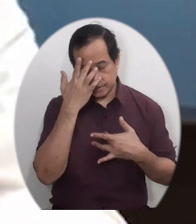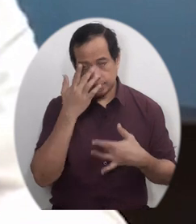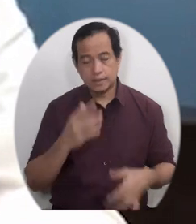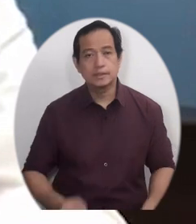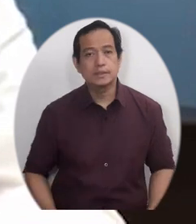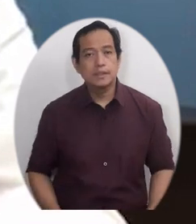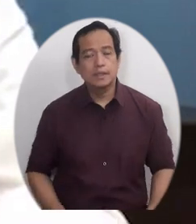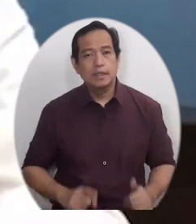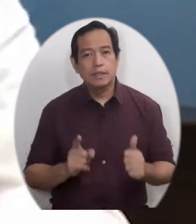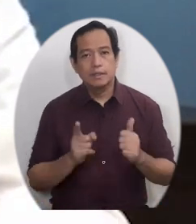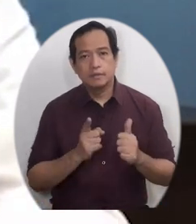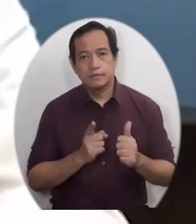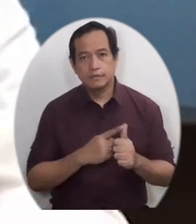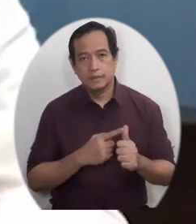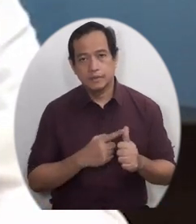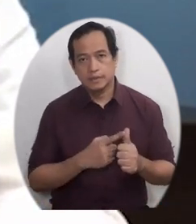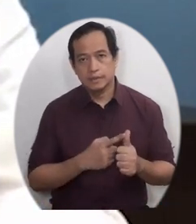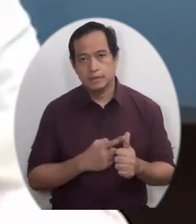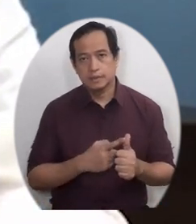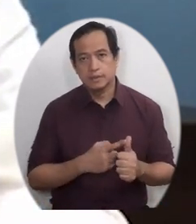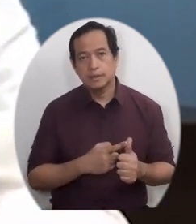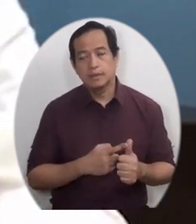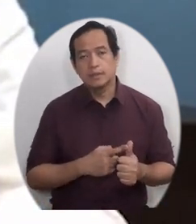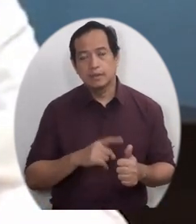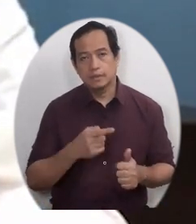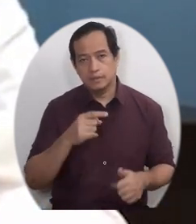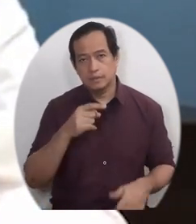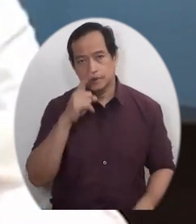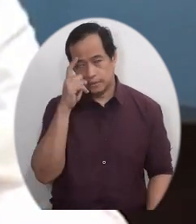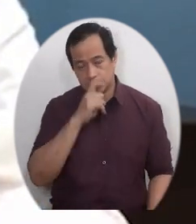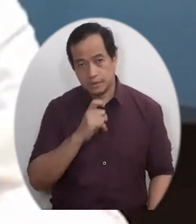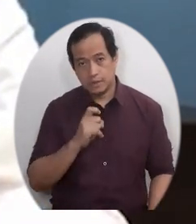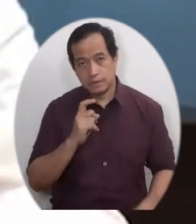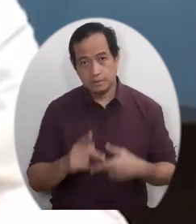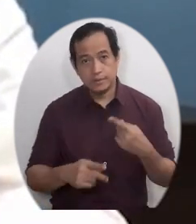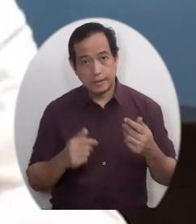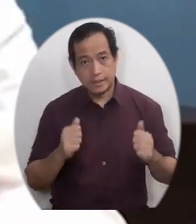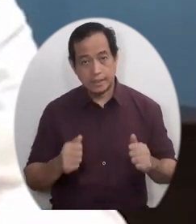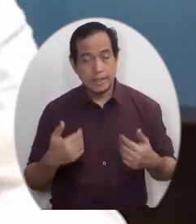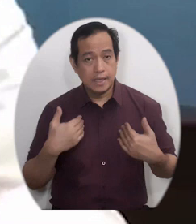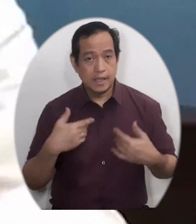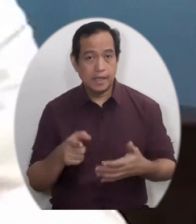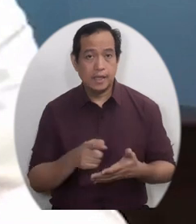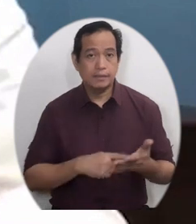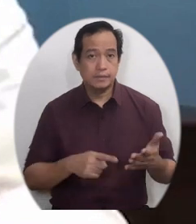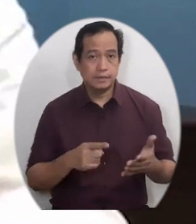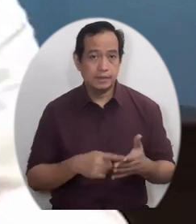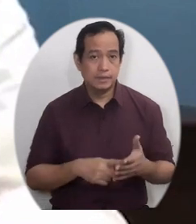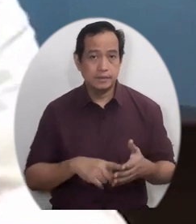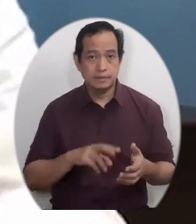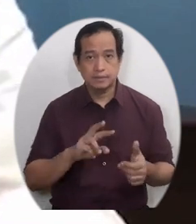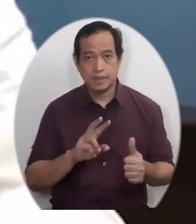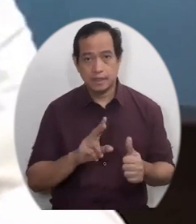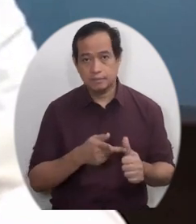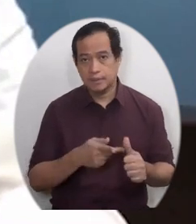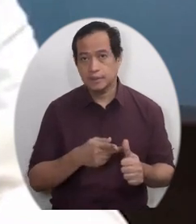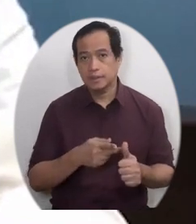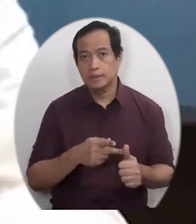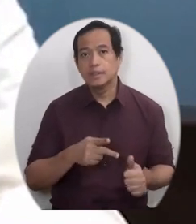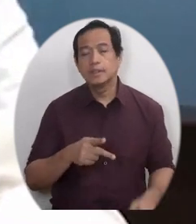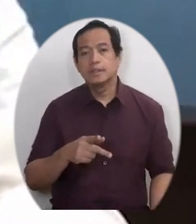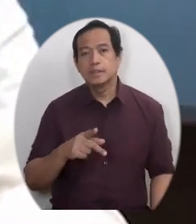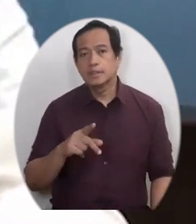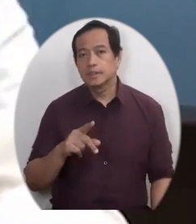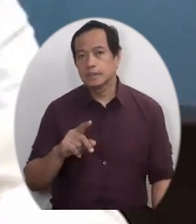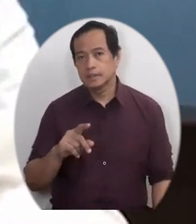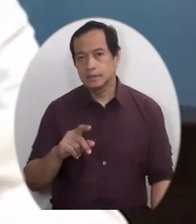cholangitis, no? Unang-una, matatanda lang daw ang pwedeng magkaroon ng primary sclerosing cholangitis.